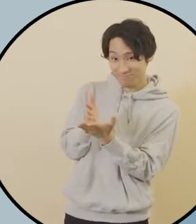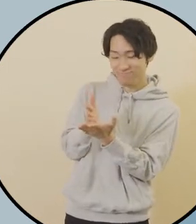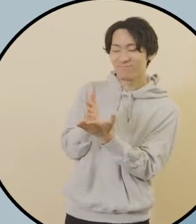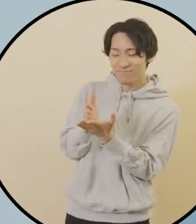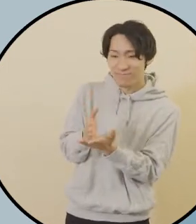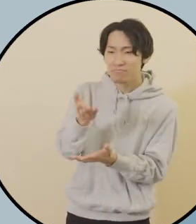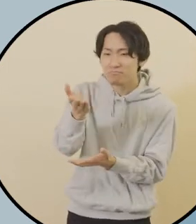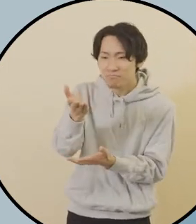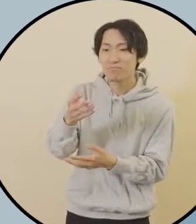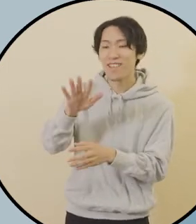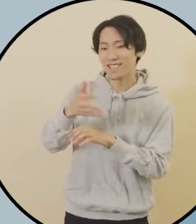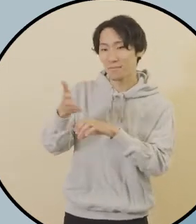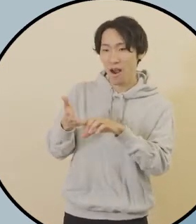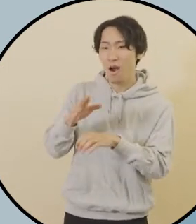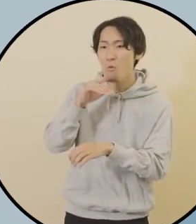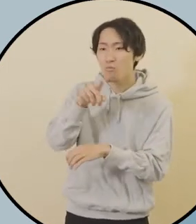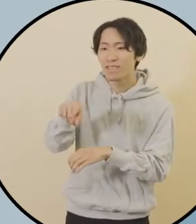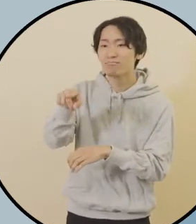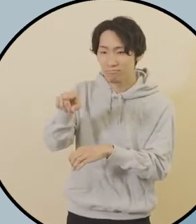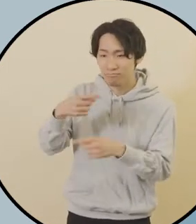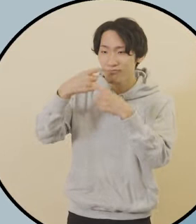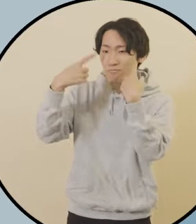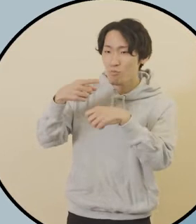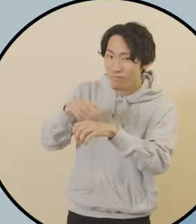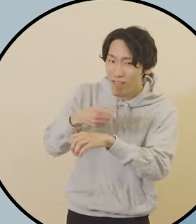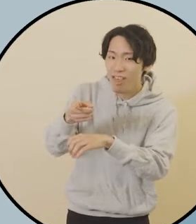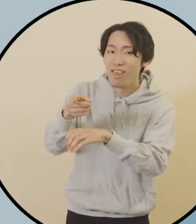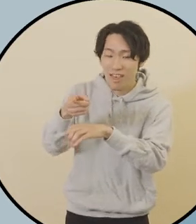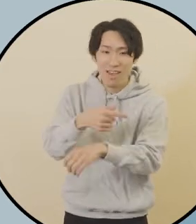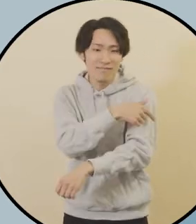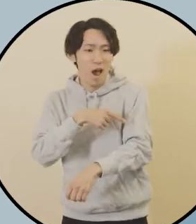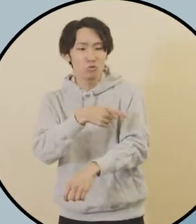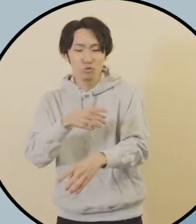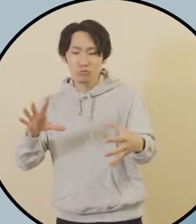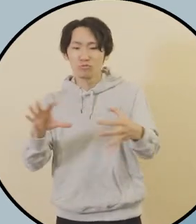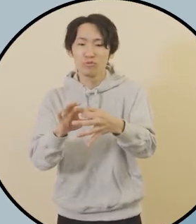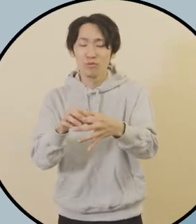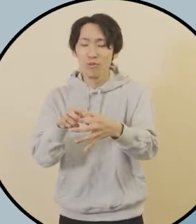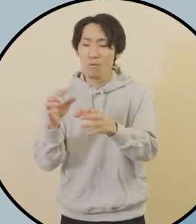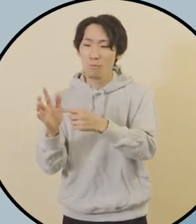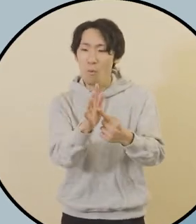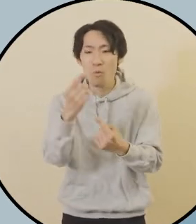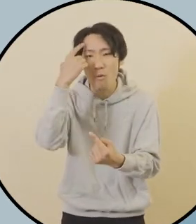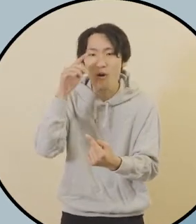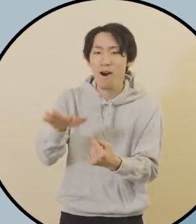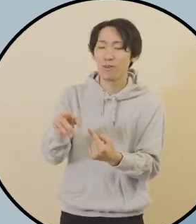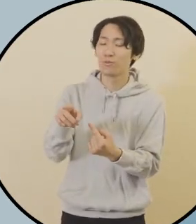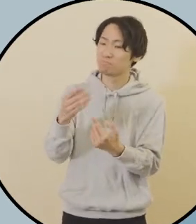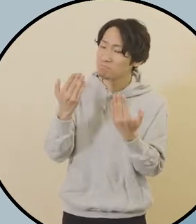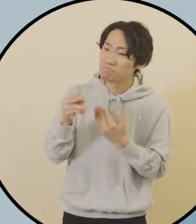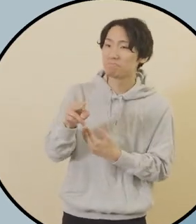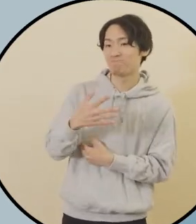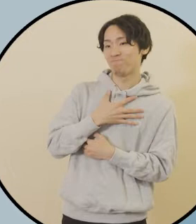まあ本当に今話にあったようにそのペシなミュウ本人のパーソナリティたいなど存分にを役に